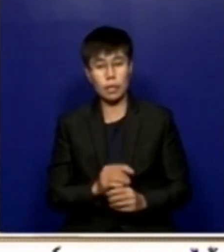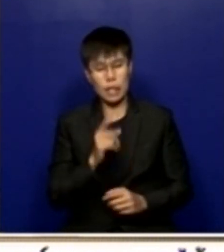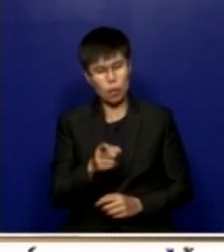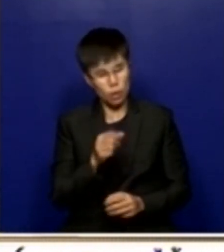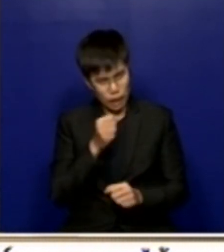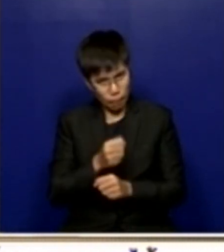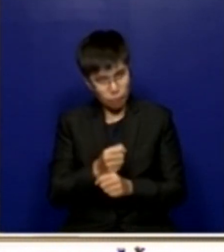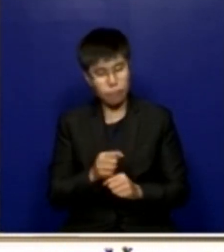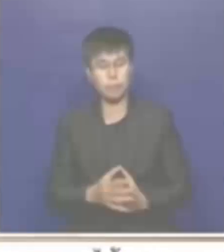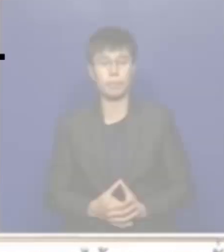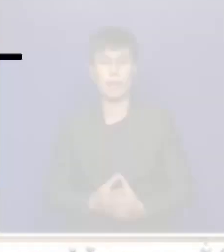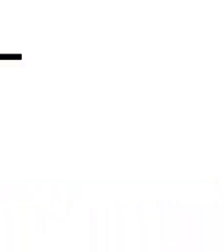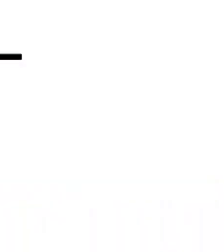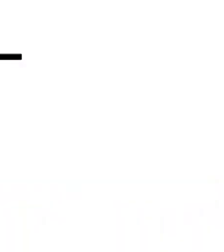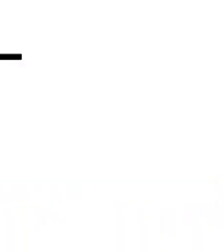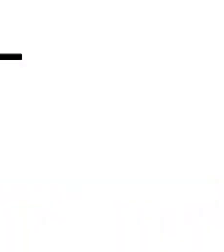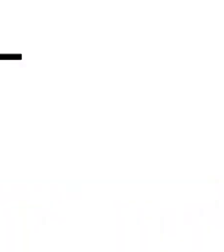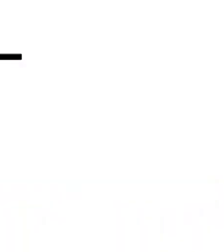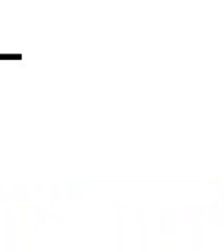กันนะครับอ่า